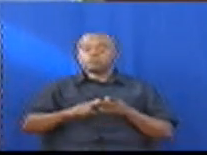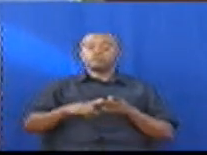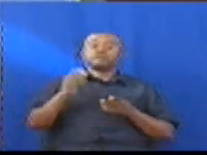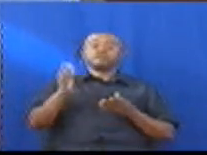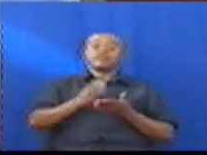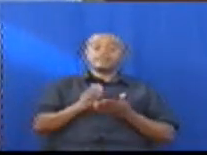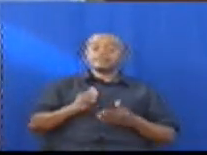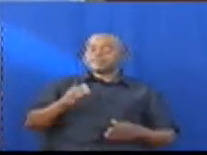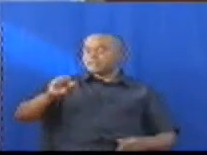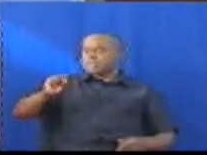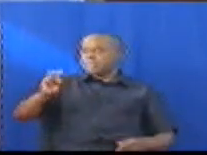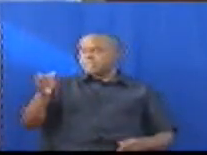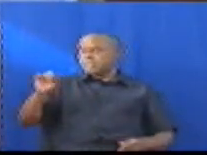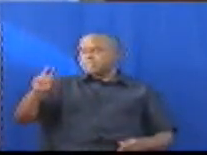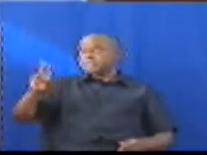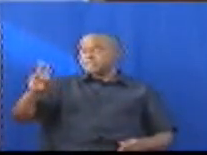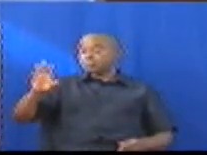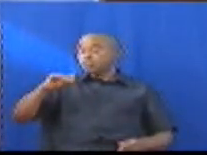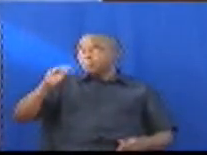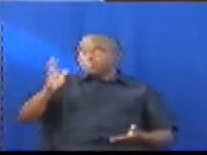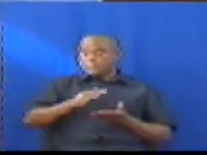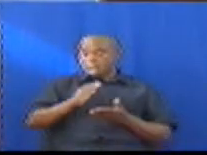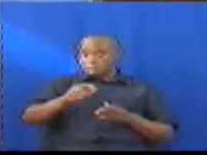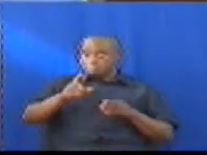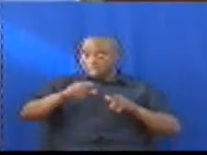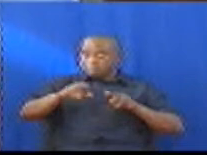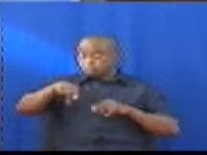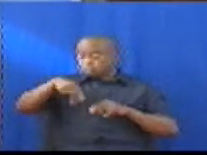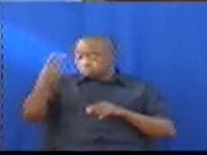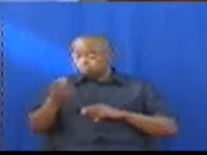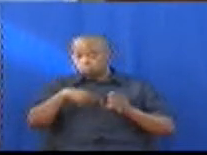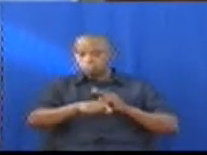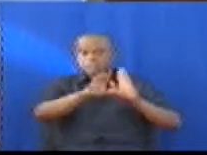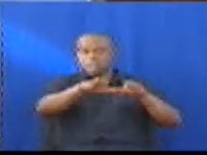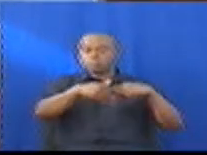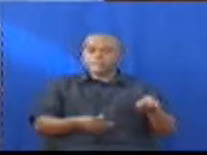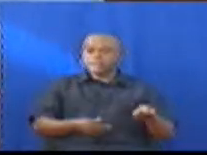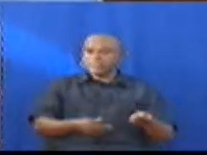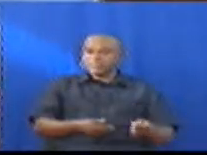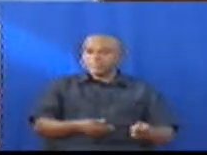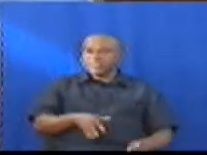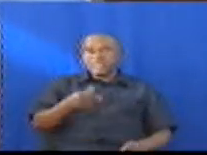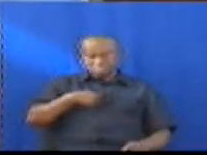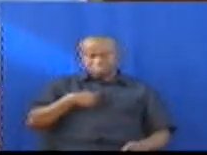Tunakimbilia bungeni baada ya kushindwa mahakamani, which I tend to believe.